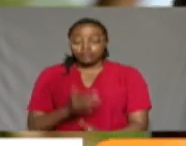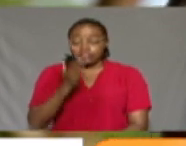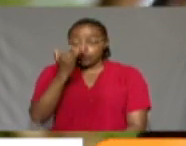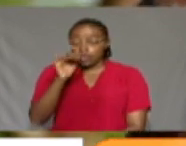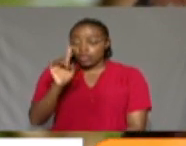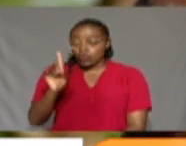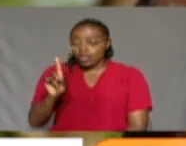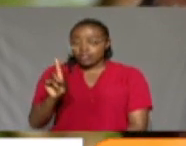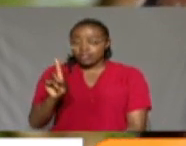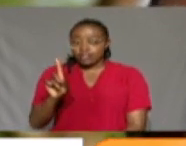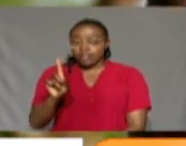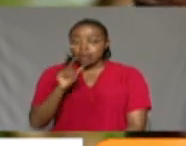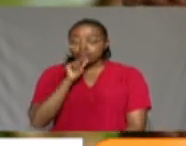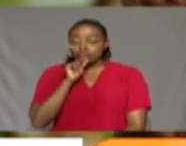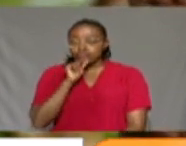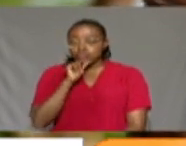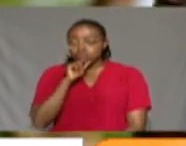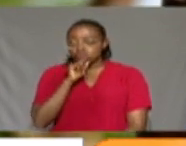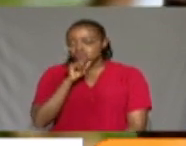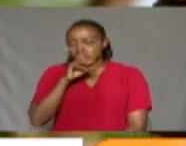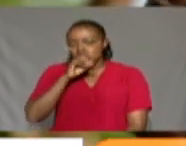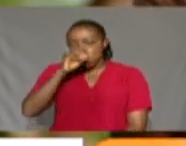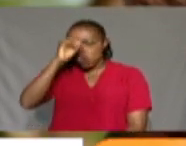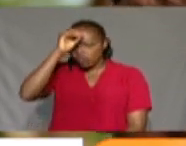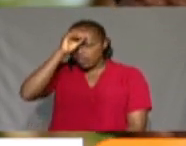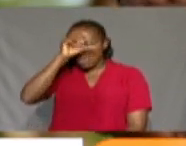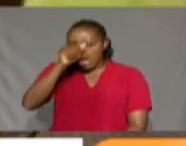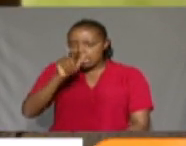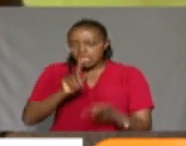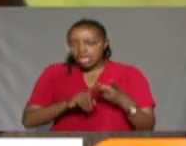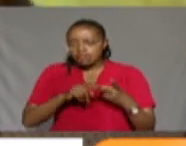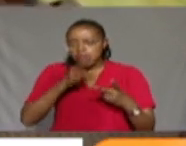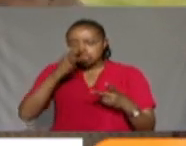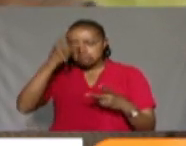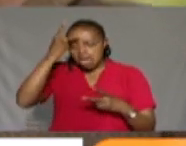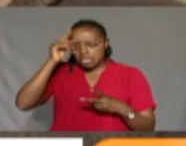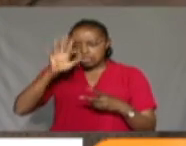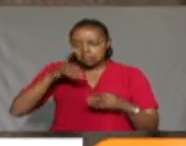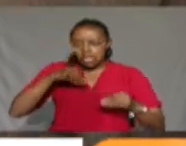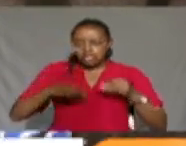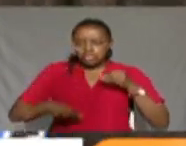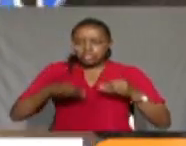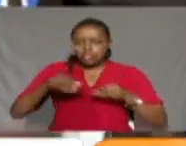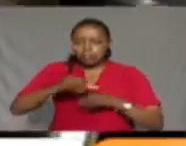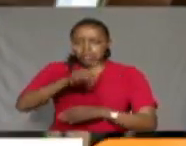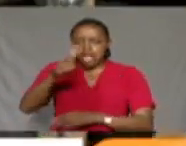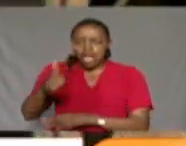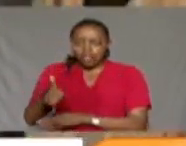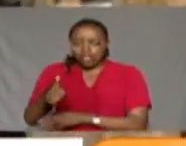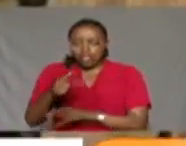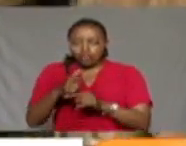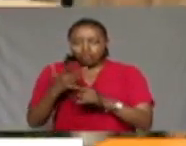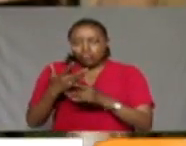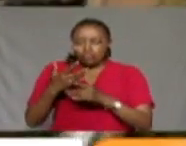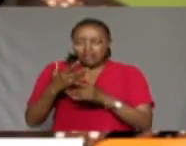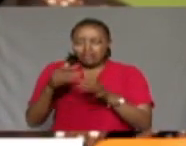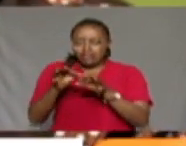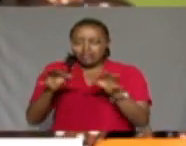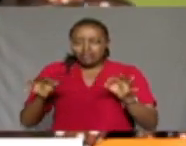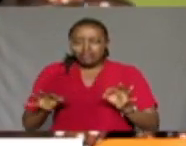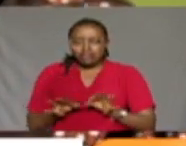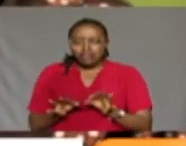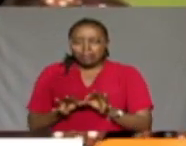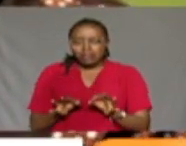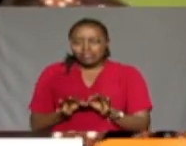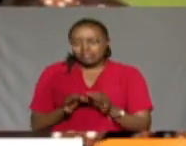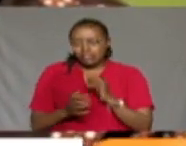Manake mmoja ana wasasi, mwingine mzazi wake ni mlemafu, mwingine anatoka boma ambayo